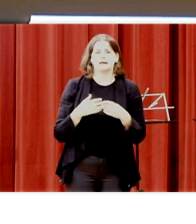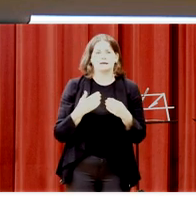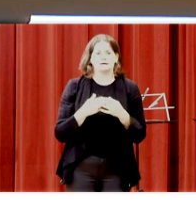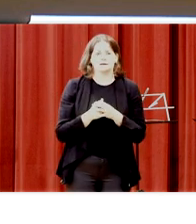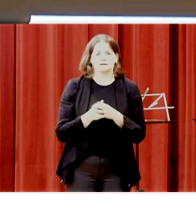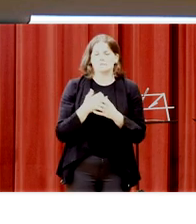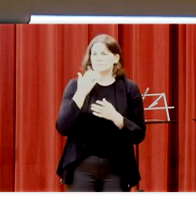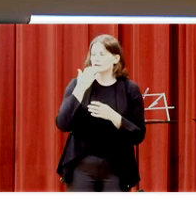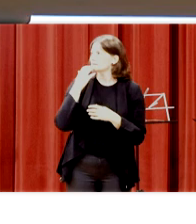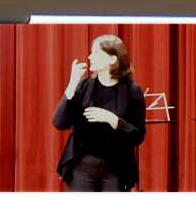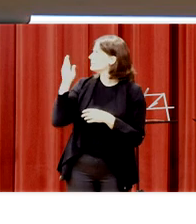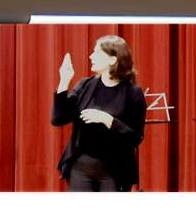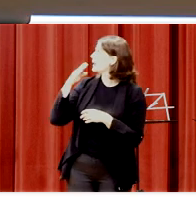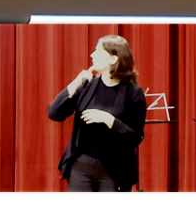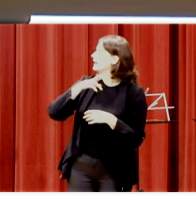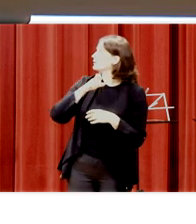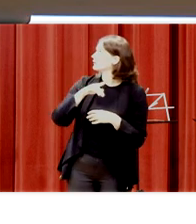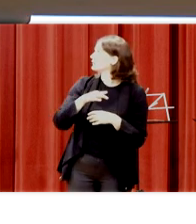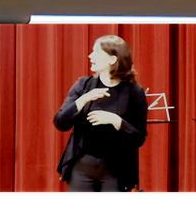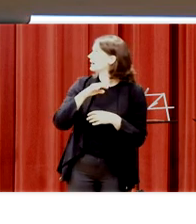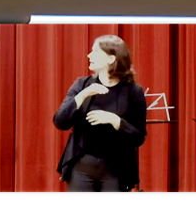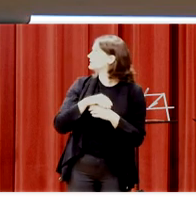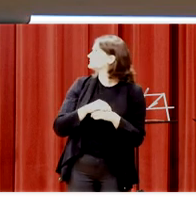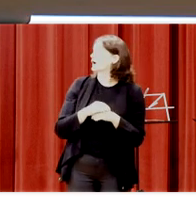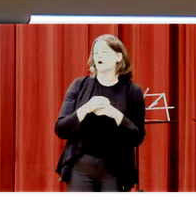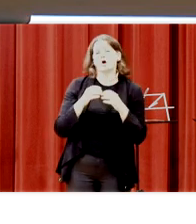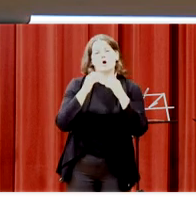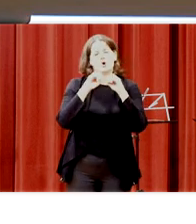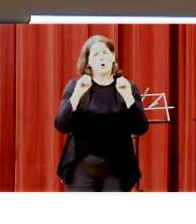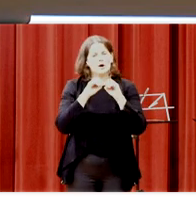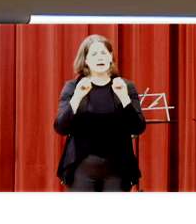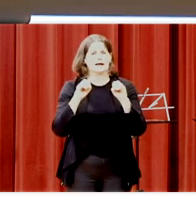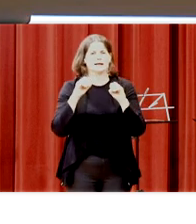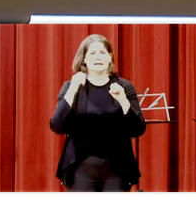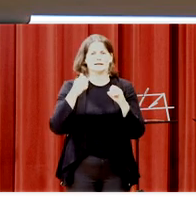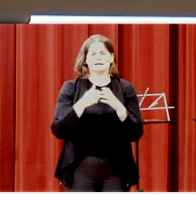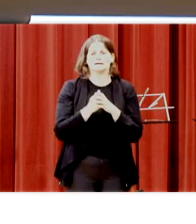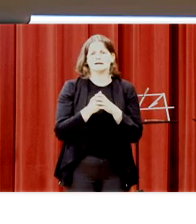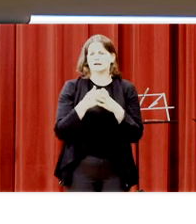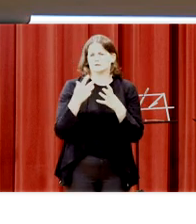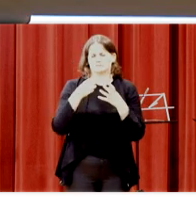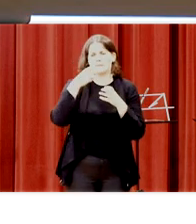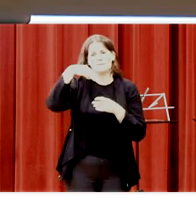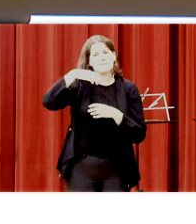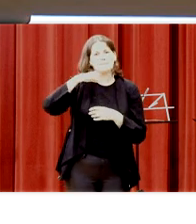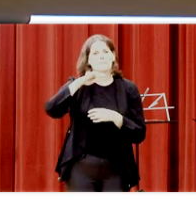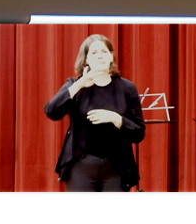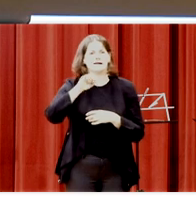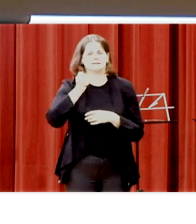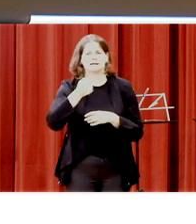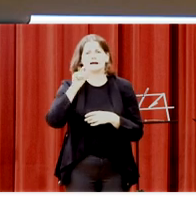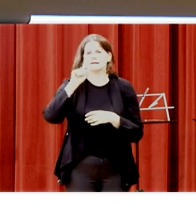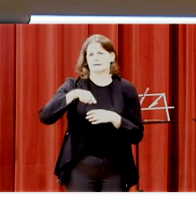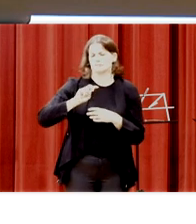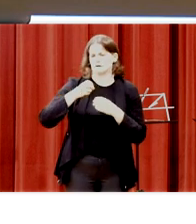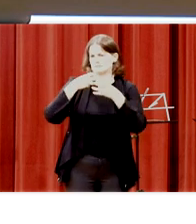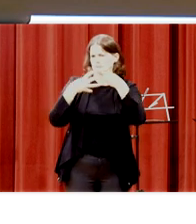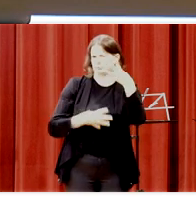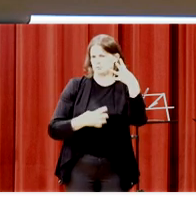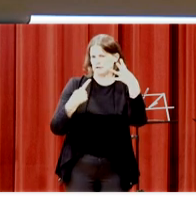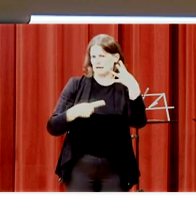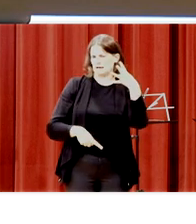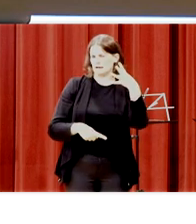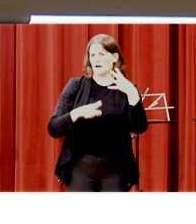la seva, que es diu Llama, Lucía, no? WhatsApp té una que és Lucía, que transcriu, no?